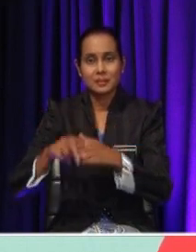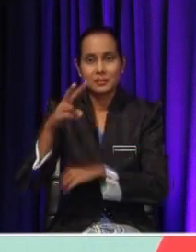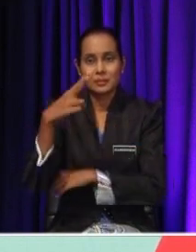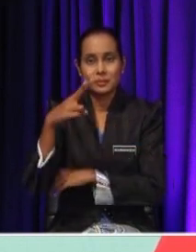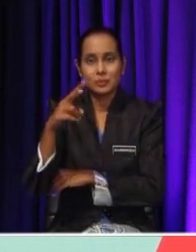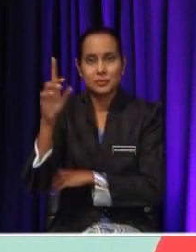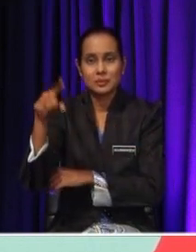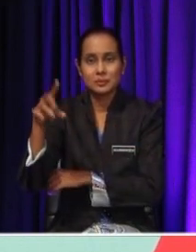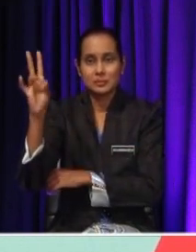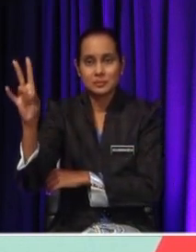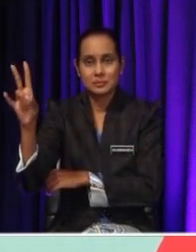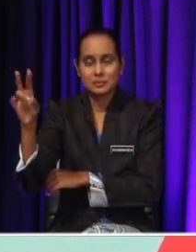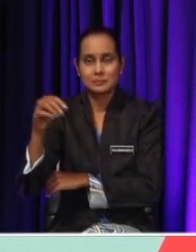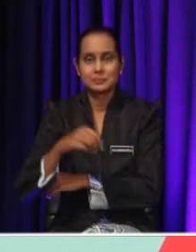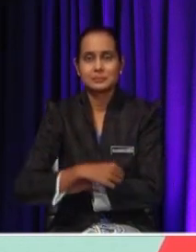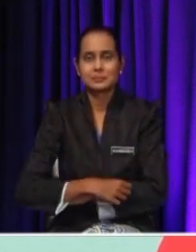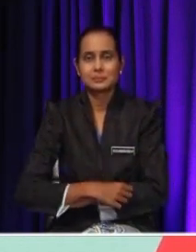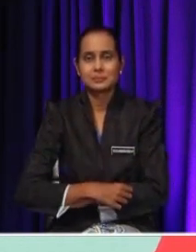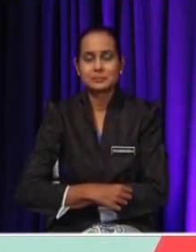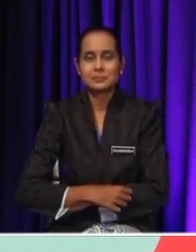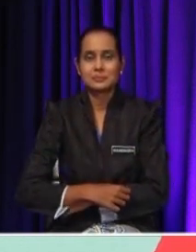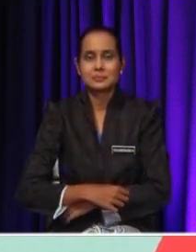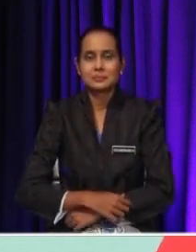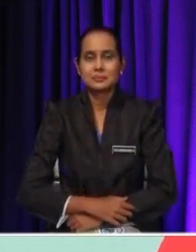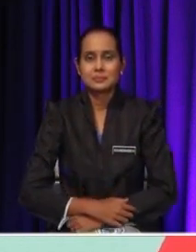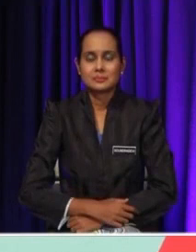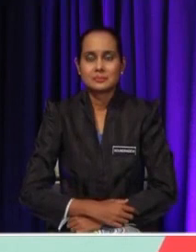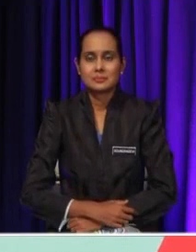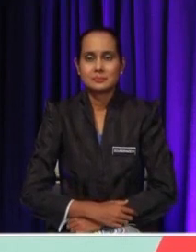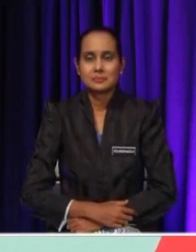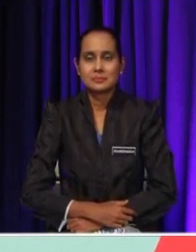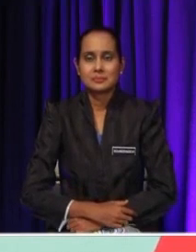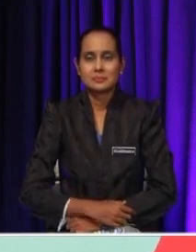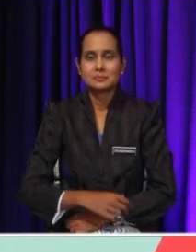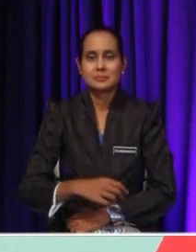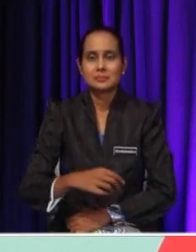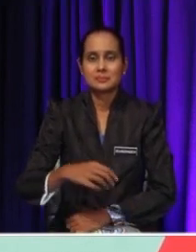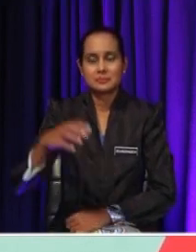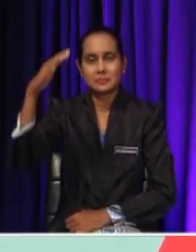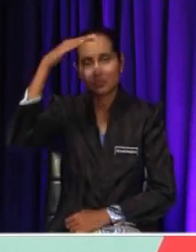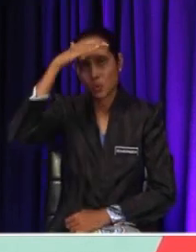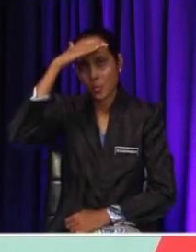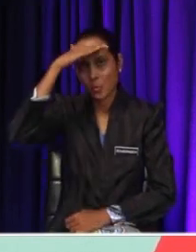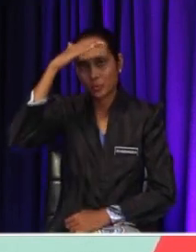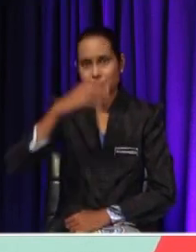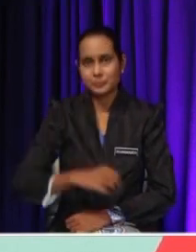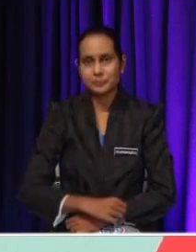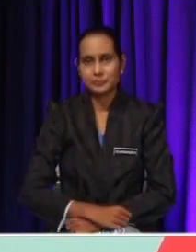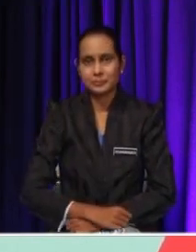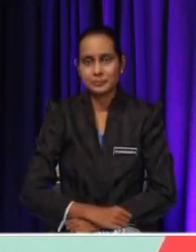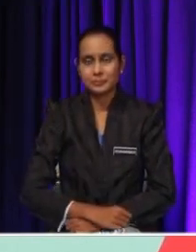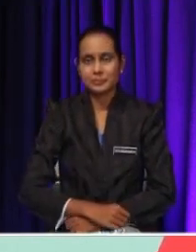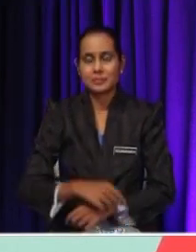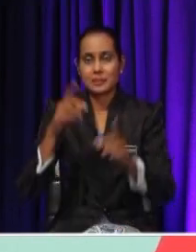1929 di Kampung Tanjung lembu Kuala sediri Kota Jin pendidikan